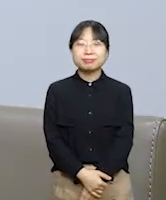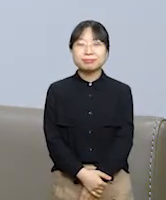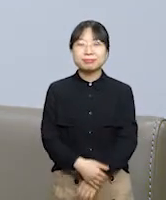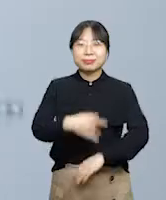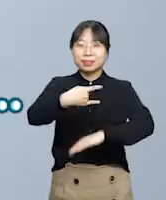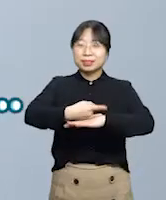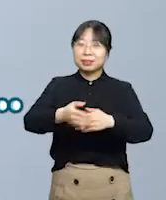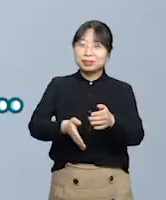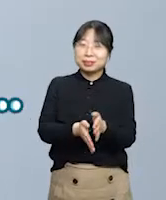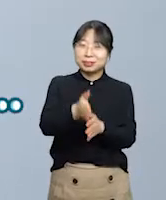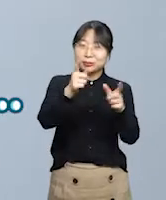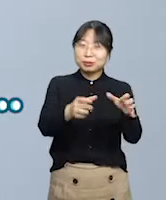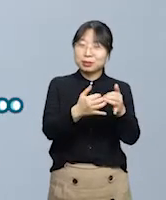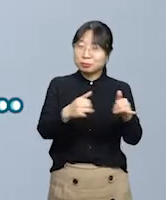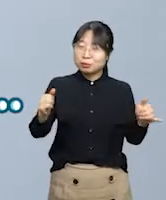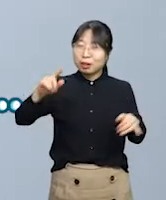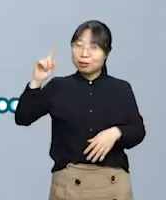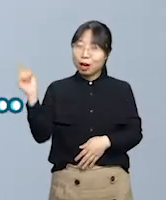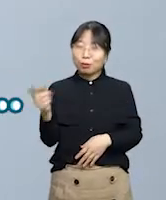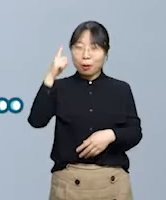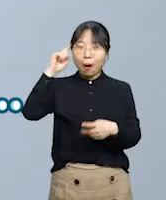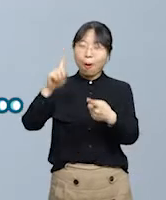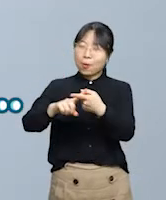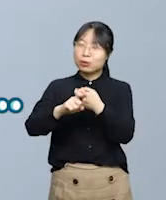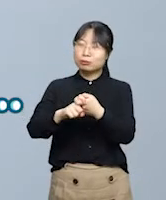시민들이 야구 쪽에 이렇게